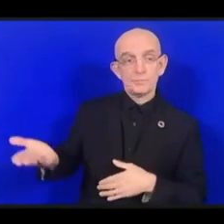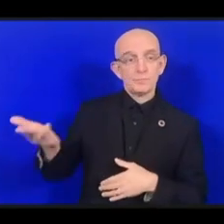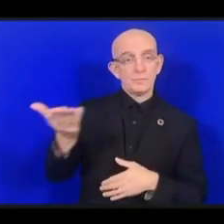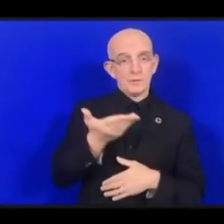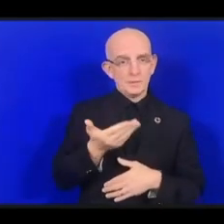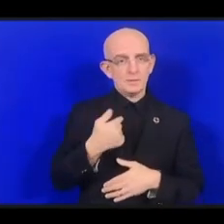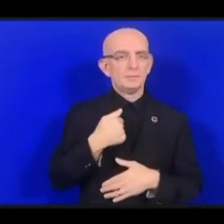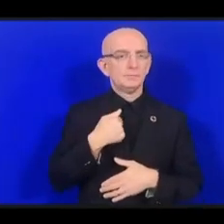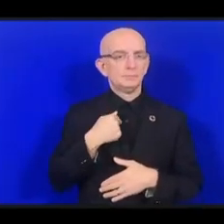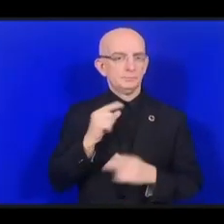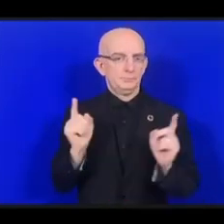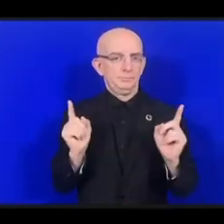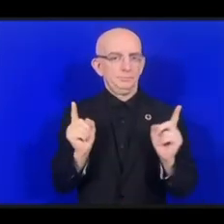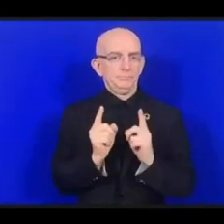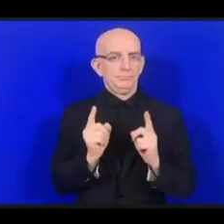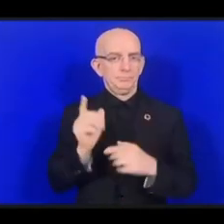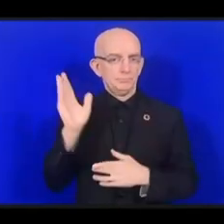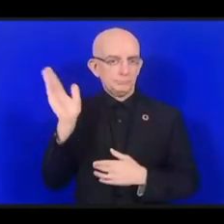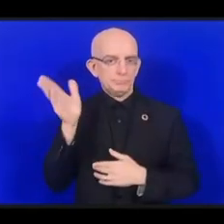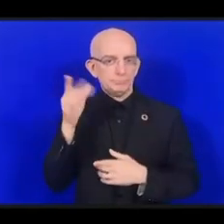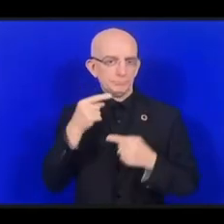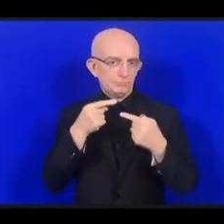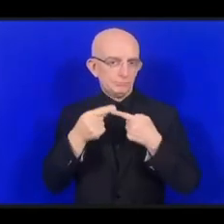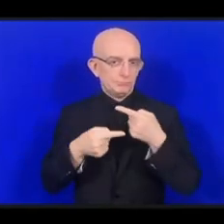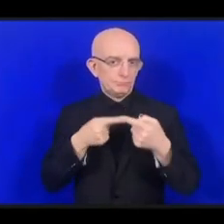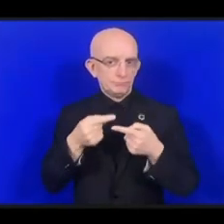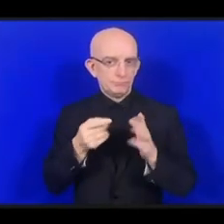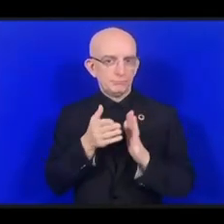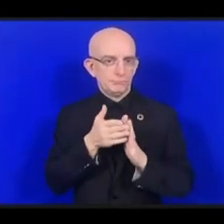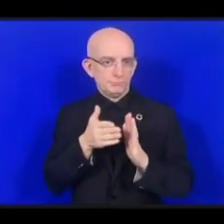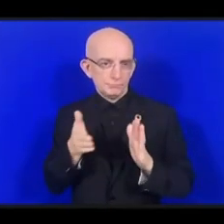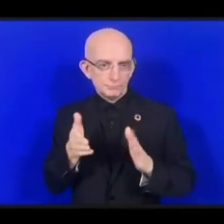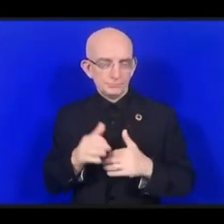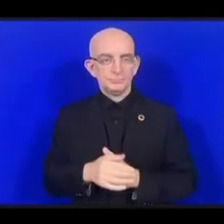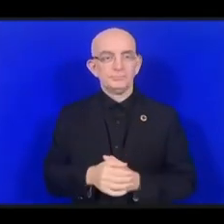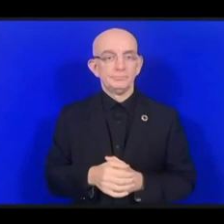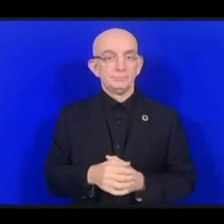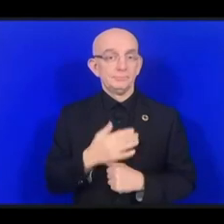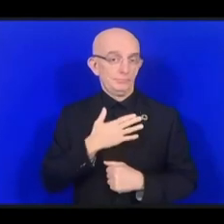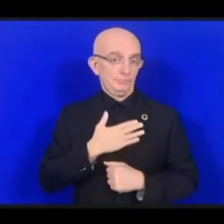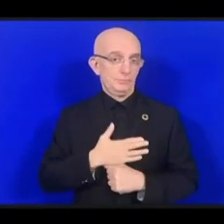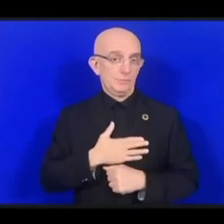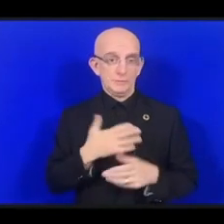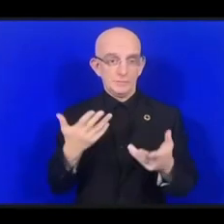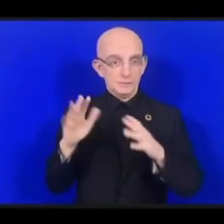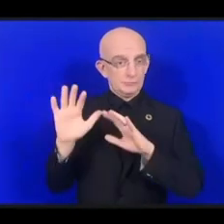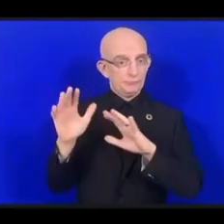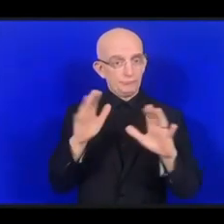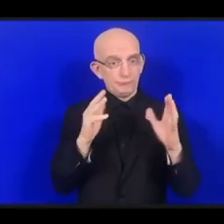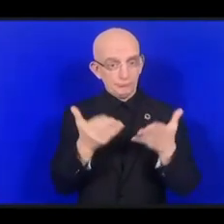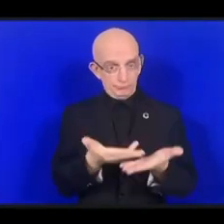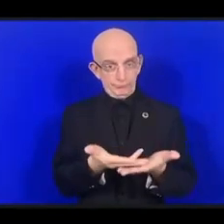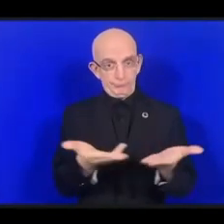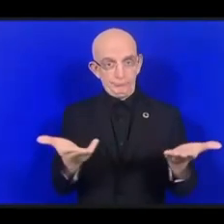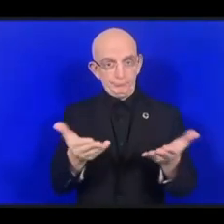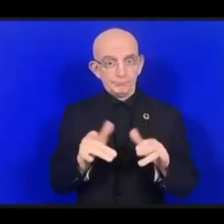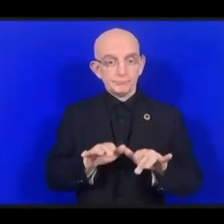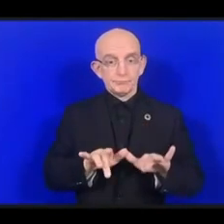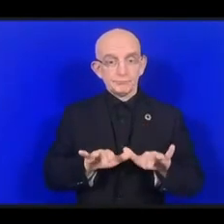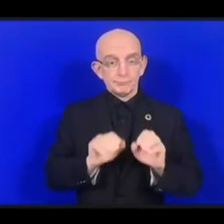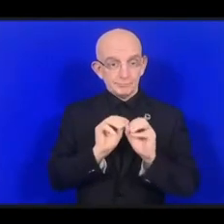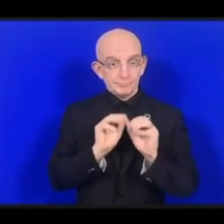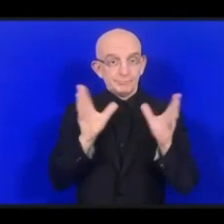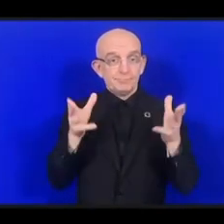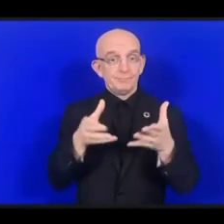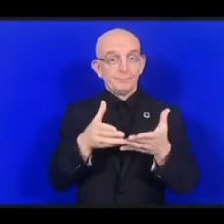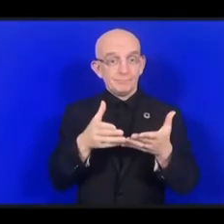de kianji tout d'abord je souhaite féliciter le forum sur la gouvernance de l'Internet de